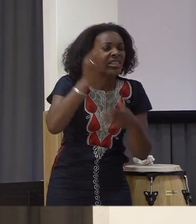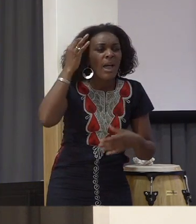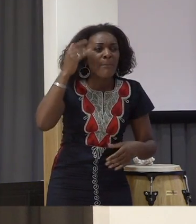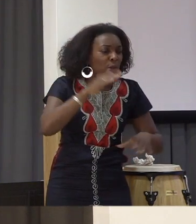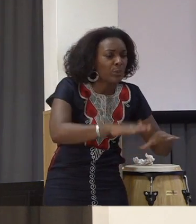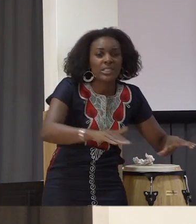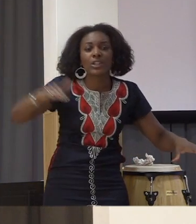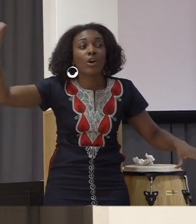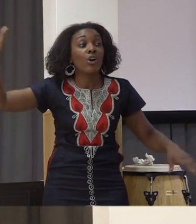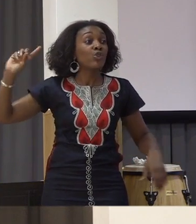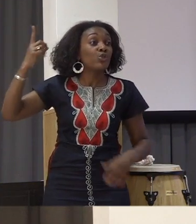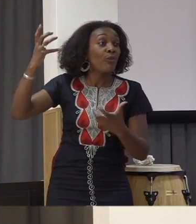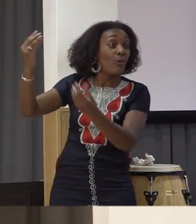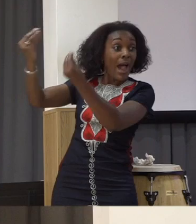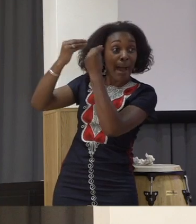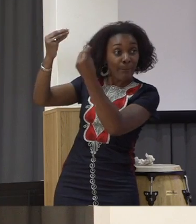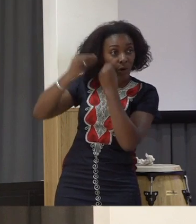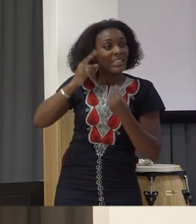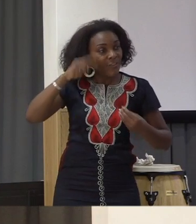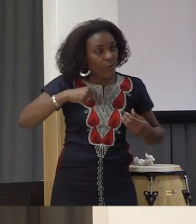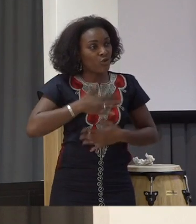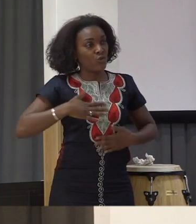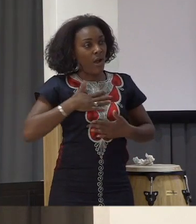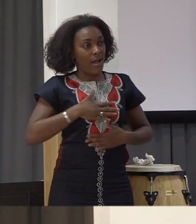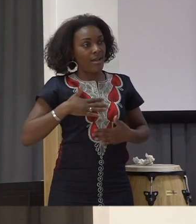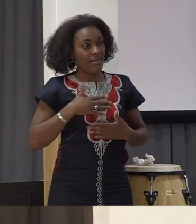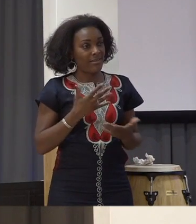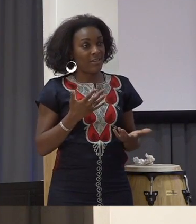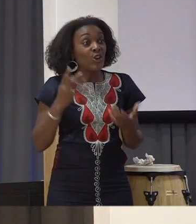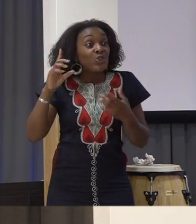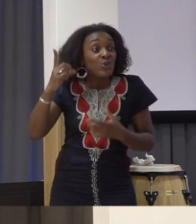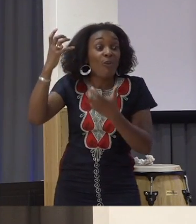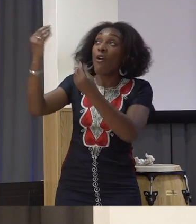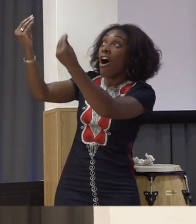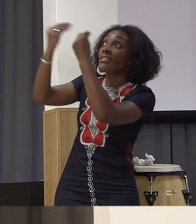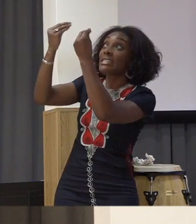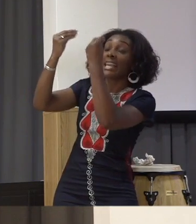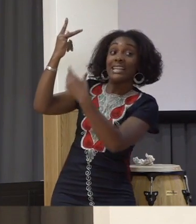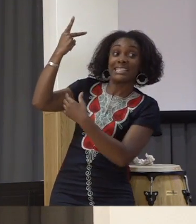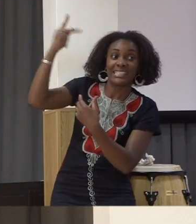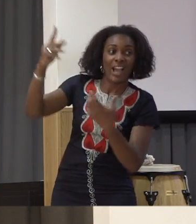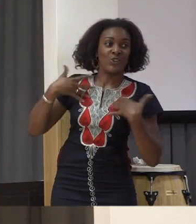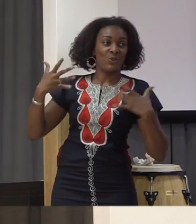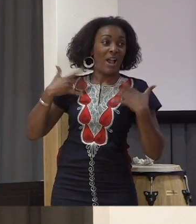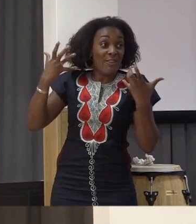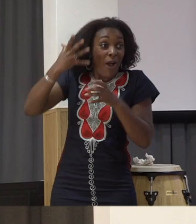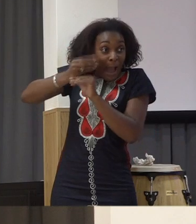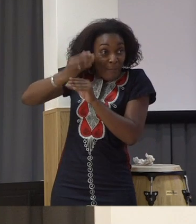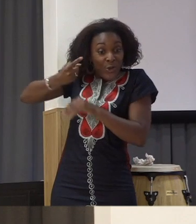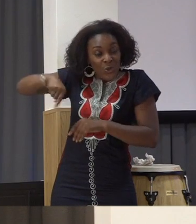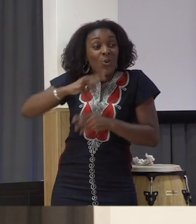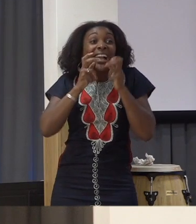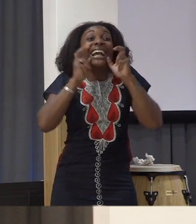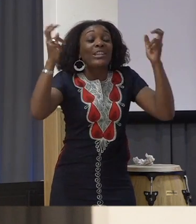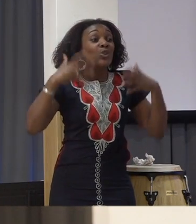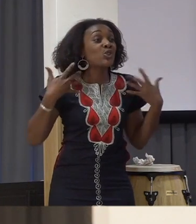jeune, Dieu veut t'apprendre à te réjouir. Il veut t'enseigner sa joie. Il veut t'apprendre à pousser des cris de